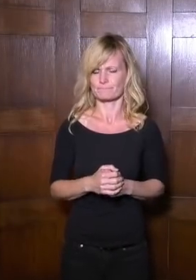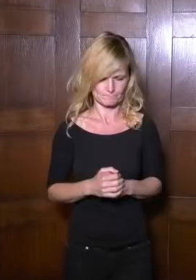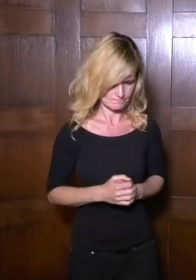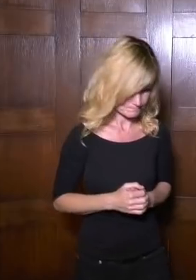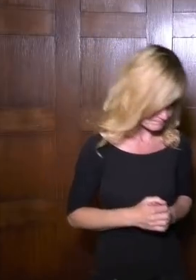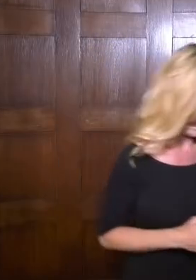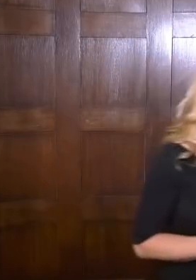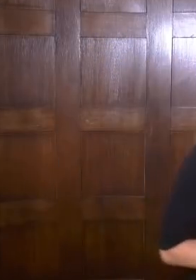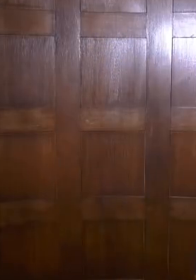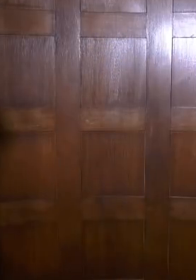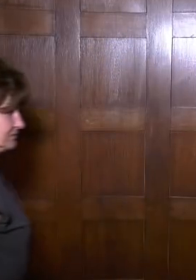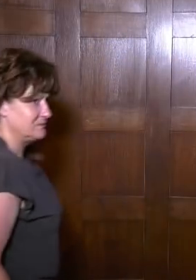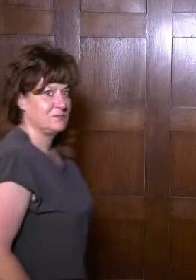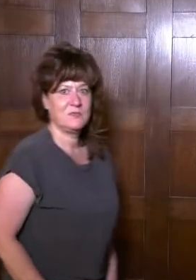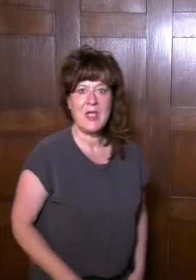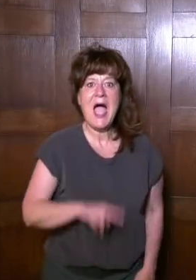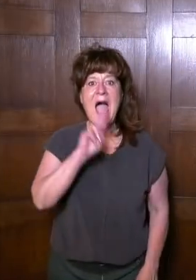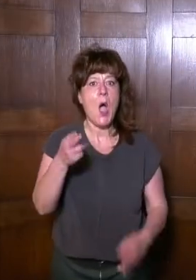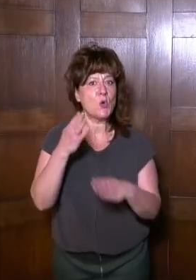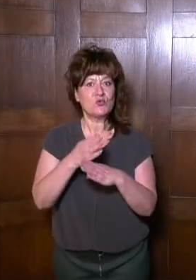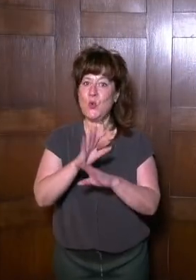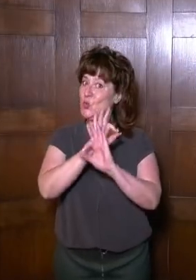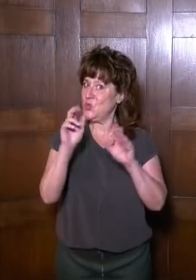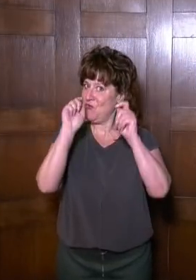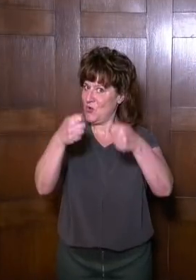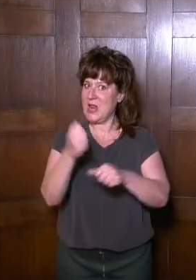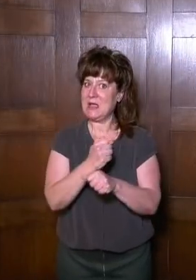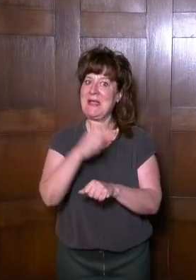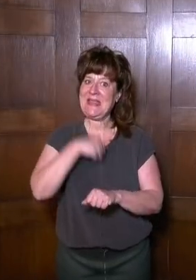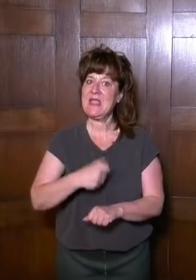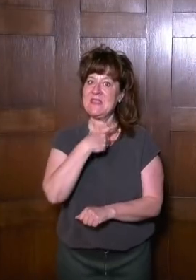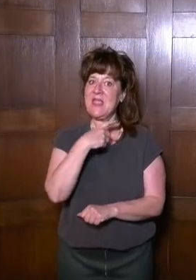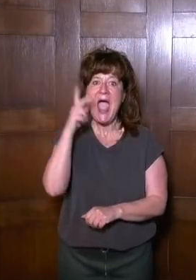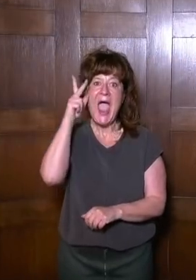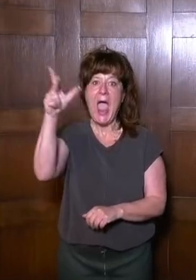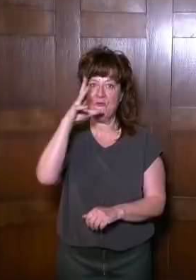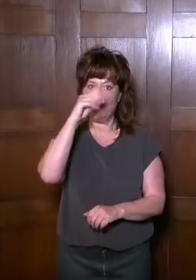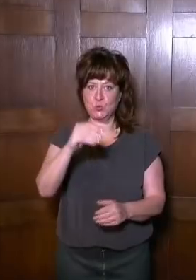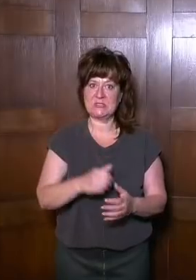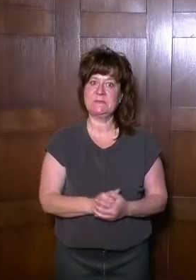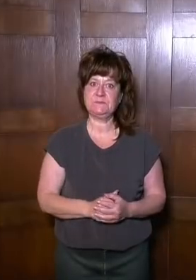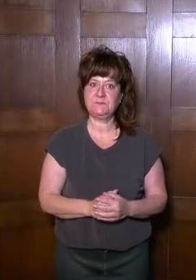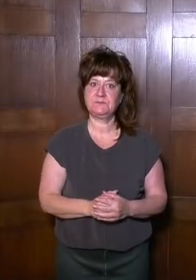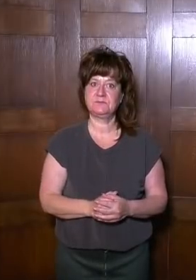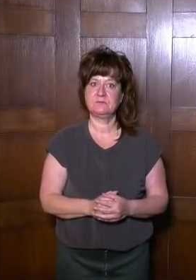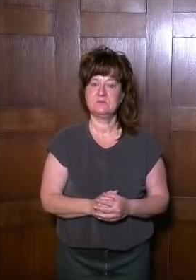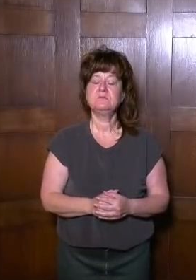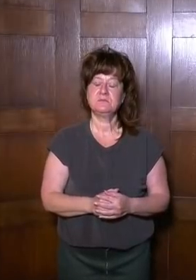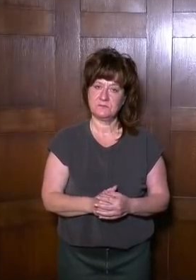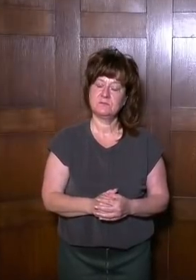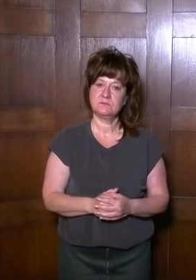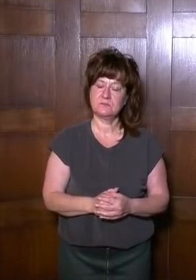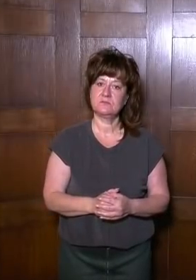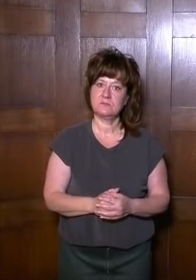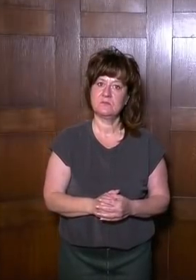Schon ein sehr konkreter Vorschlag, der jetzt hier mit formuliert worden ist. Bitte schön, Herr Fuchs. Ja, bei uns war es,